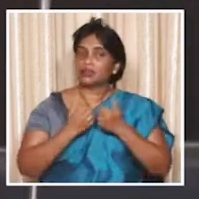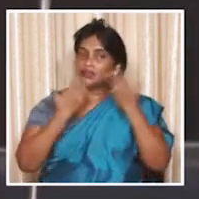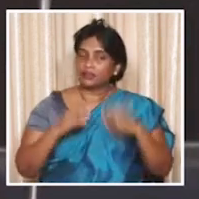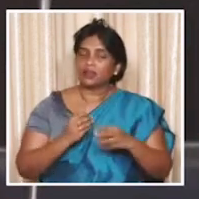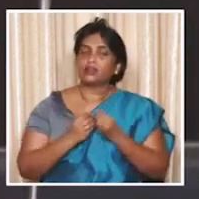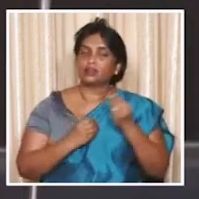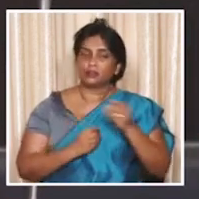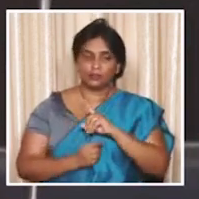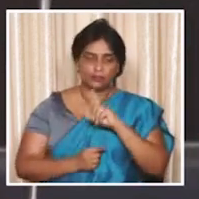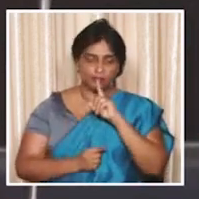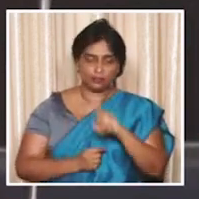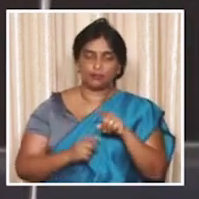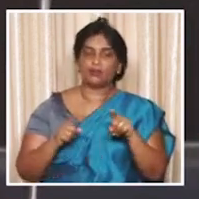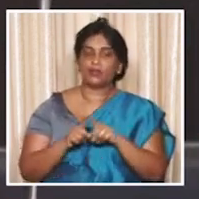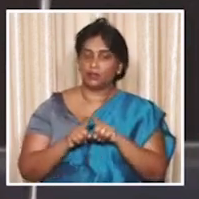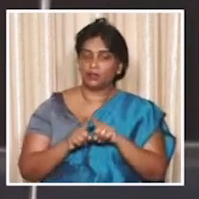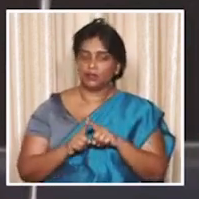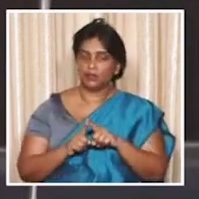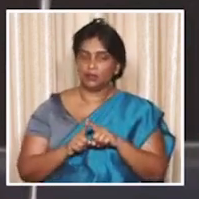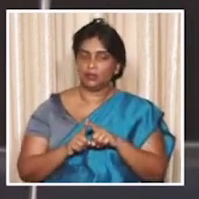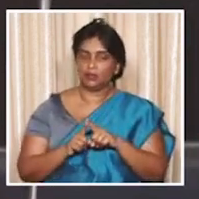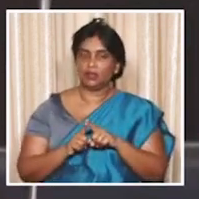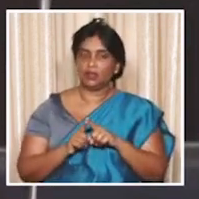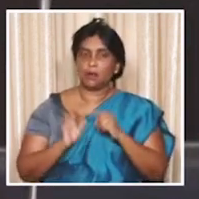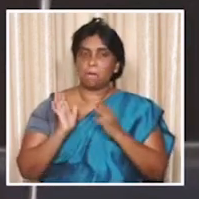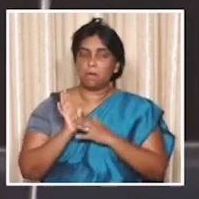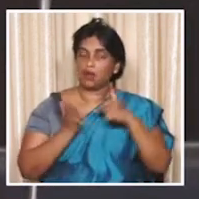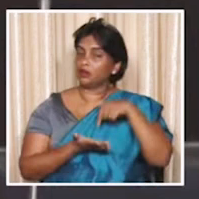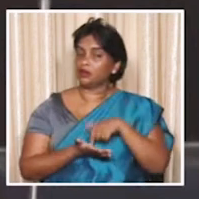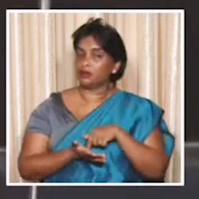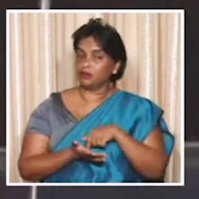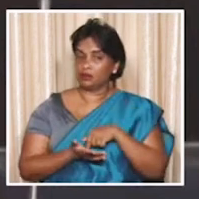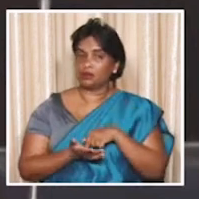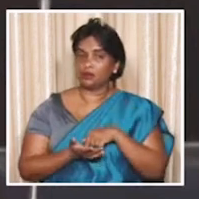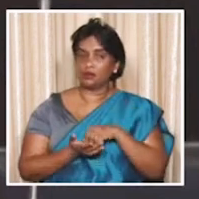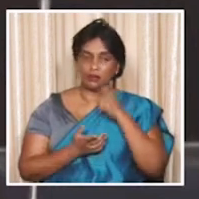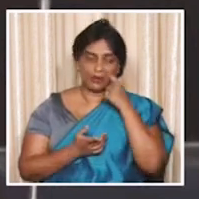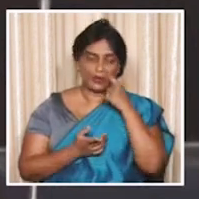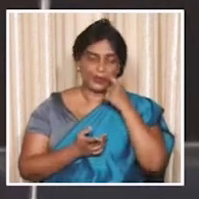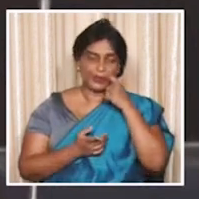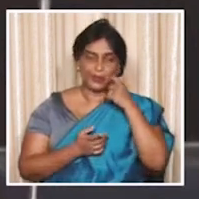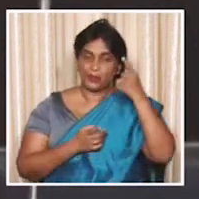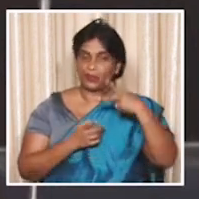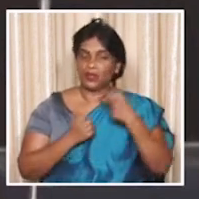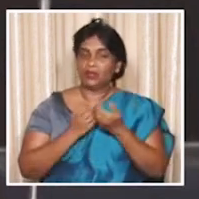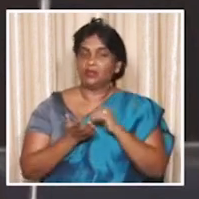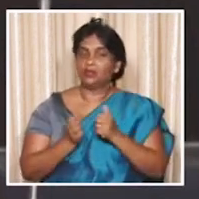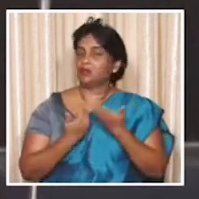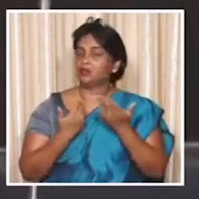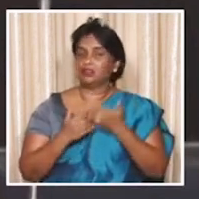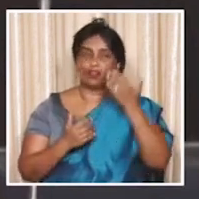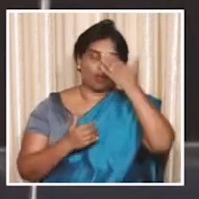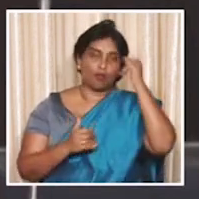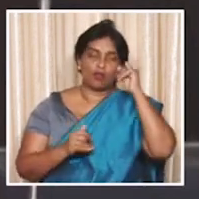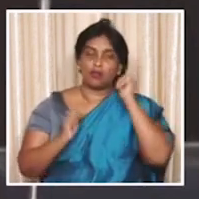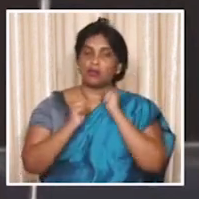කරලා දෙන්න කියලා අපි ඉල්ලීමක් කරනවා ඒ වගේම මනාරම ටවුන් සෙකන්ඩ් ෆේස් එකක් පටන් ගත්ත ඒවා ඒකේ එමම තියෙනවා මුල්ලති වල